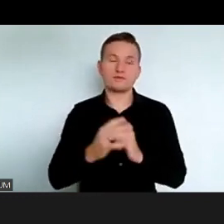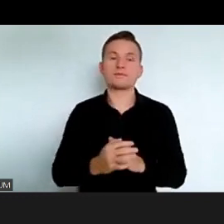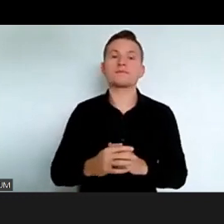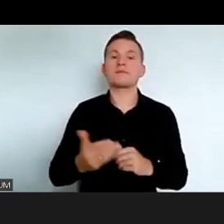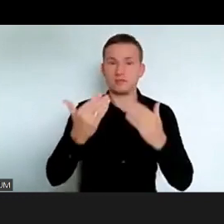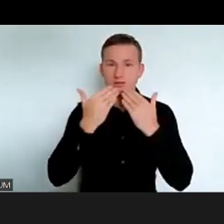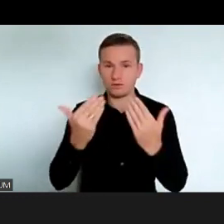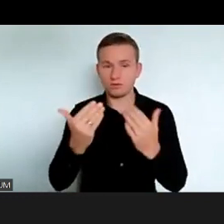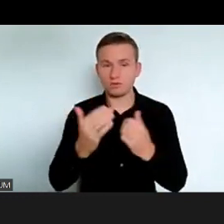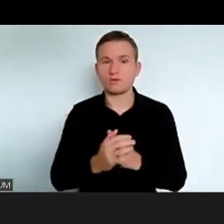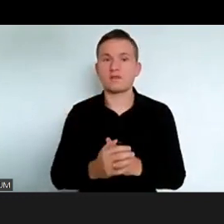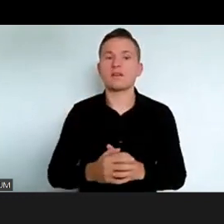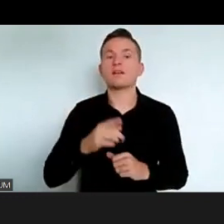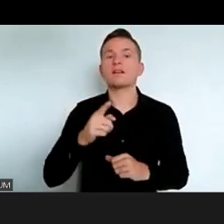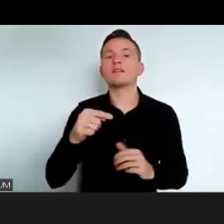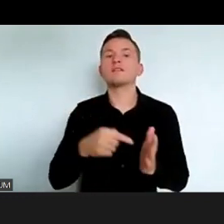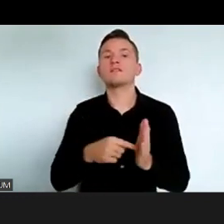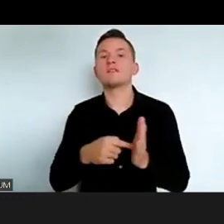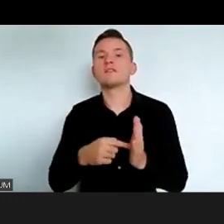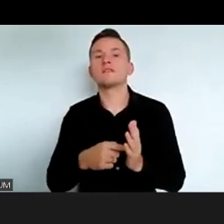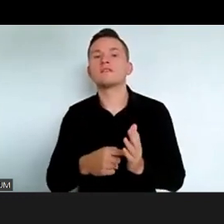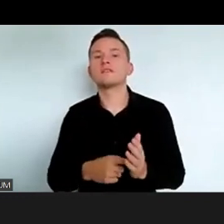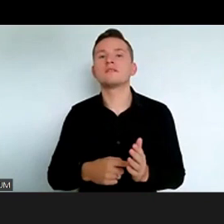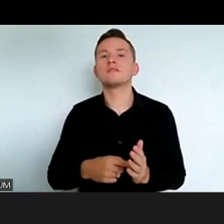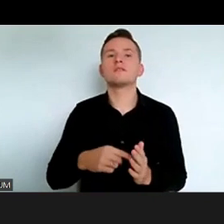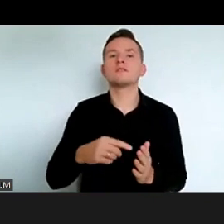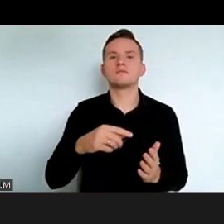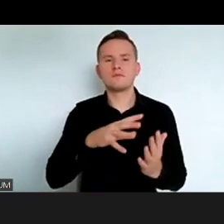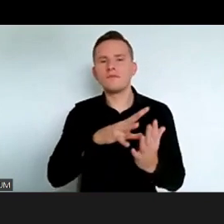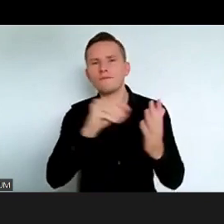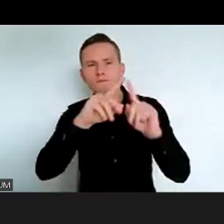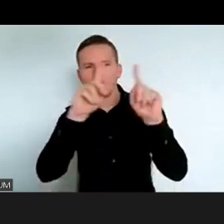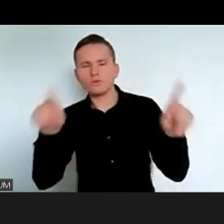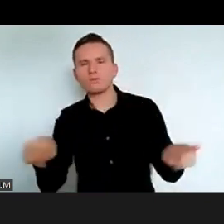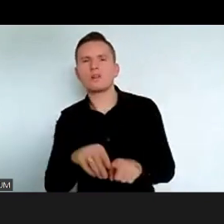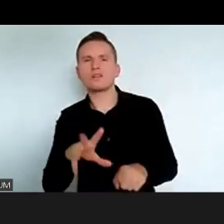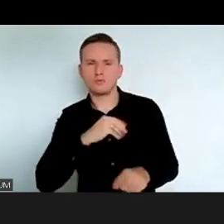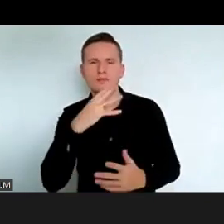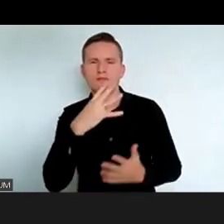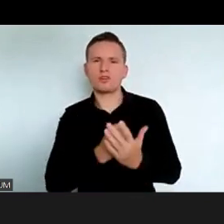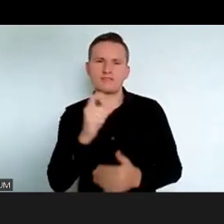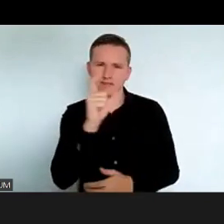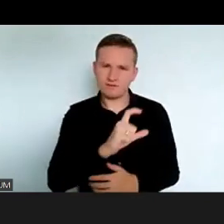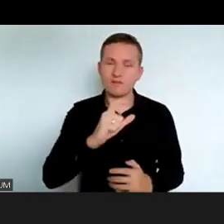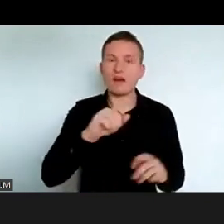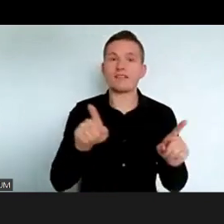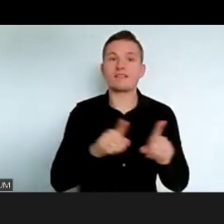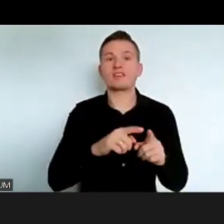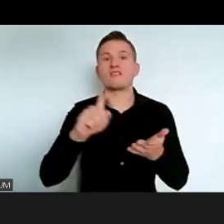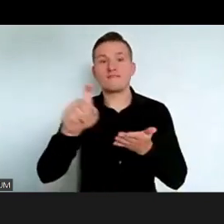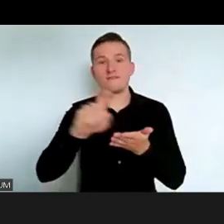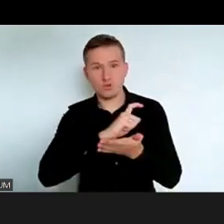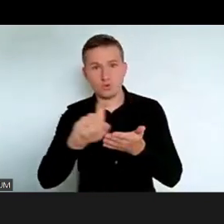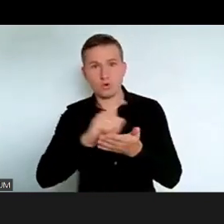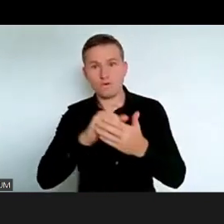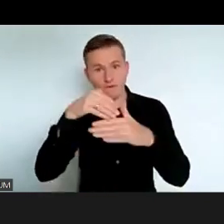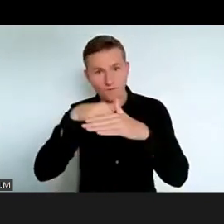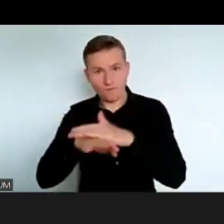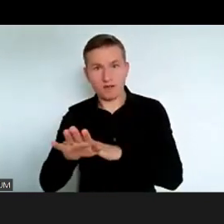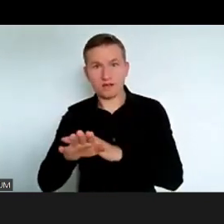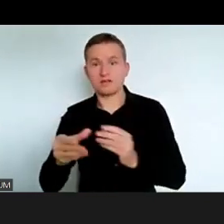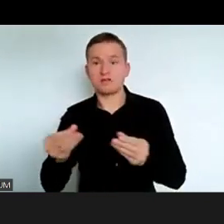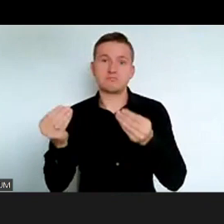zarówno do wykorzystania w formie cyfrowej, jak i po wydrukowaniu, także jak